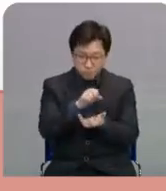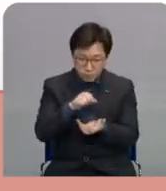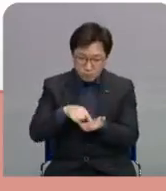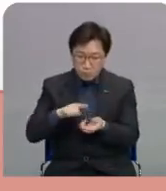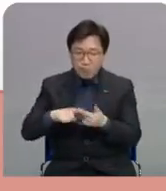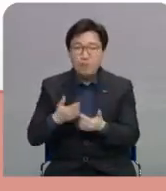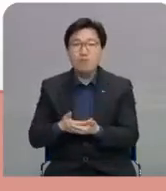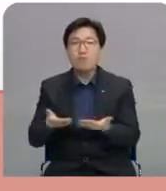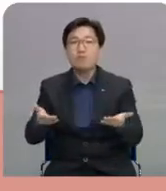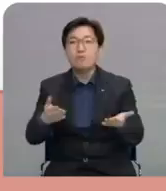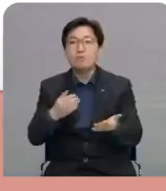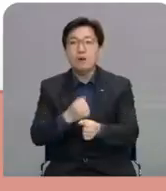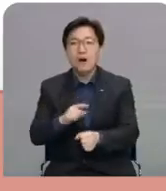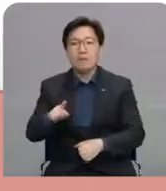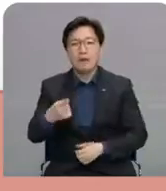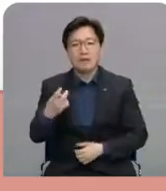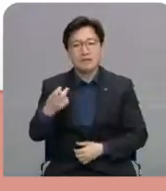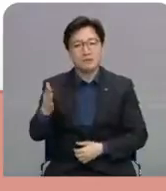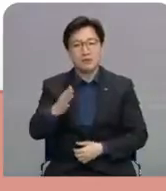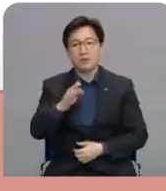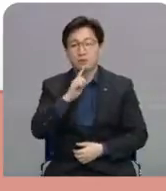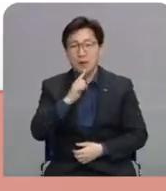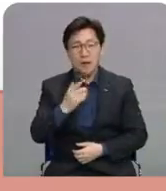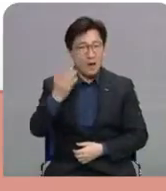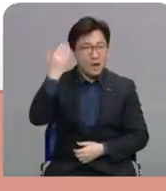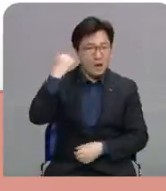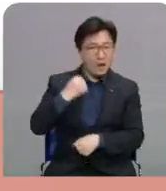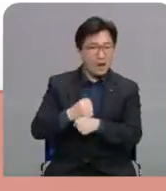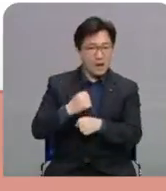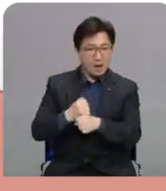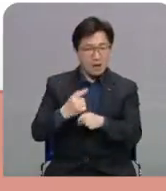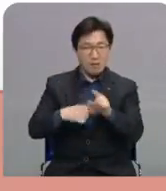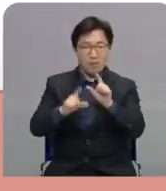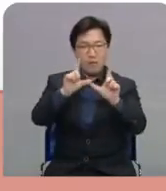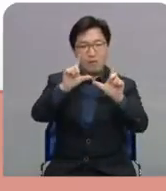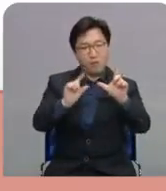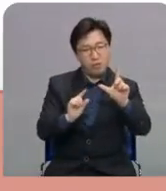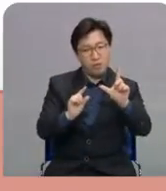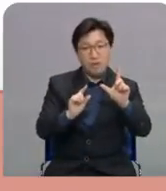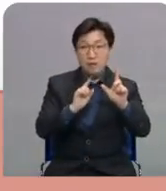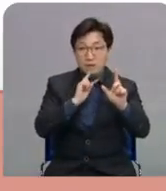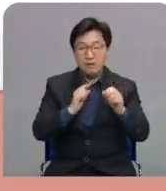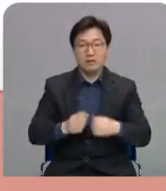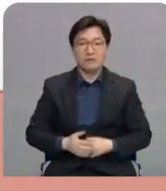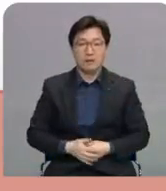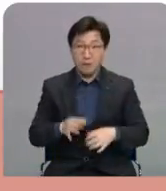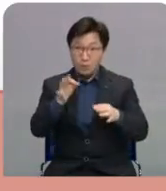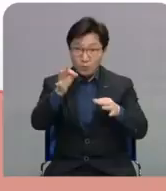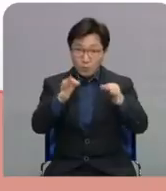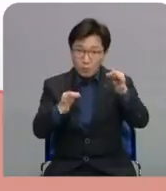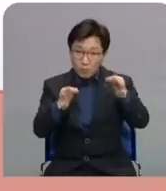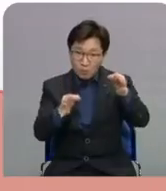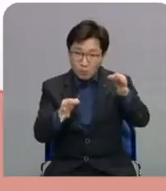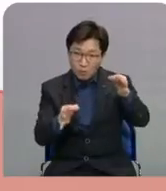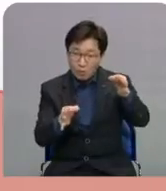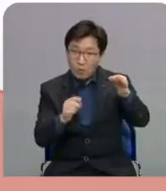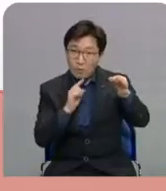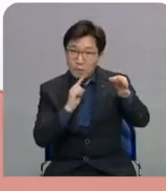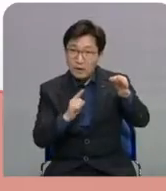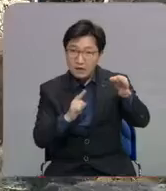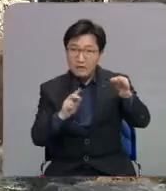120만 속으로 한 해 전 같은 달보다 8.4% 줄었습니다 금액은 22.9% 나